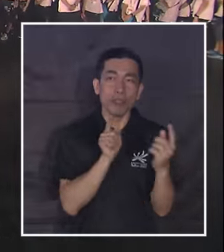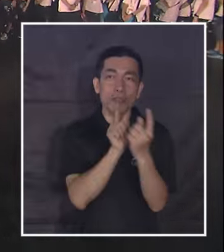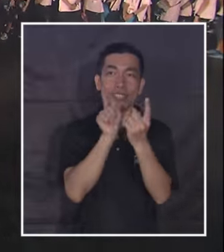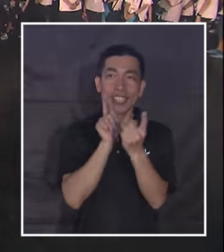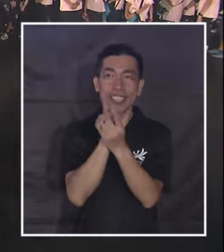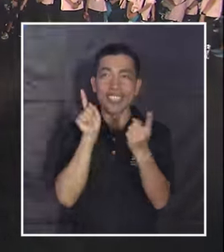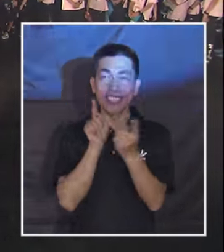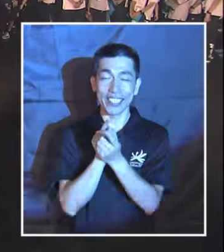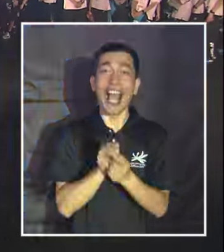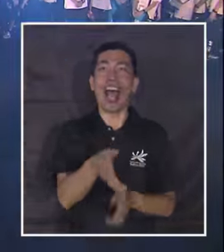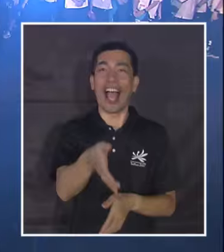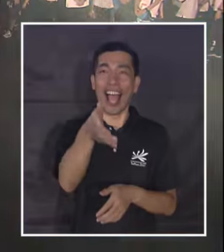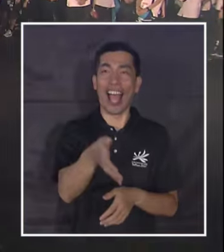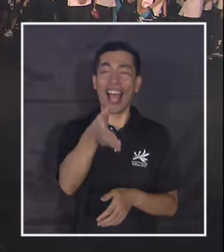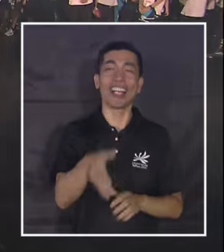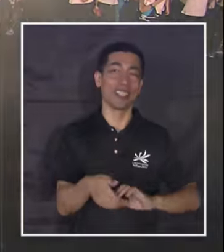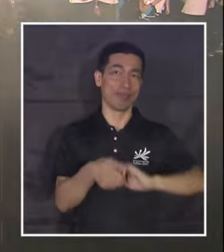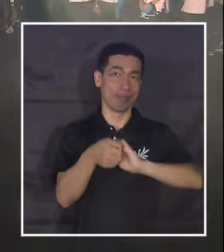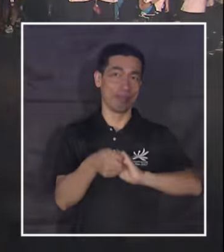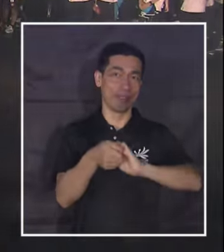气。